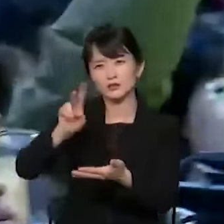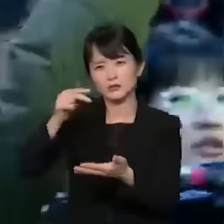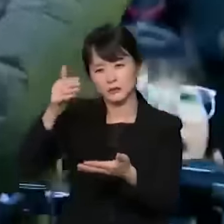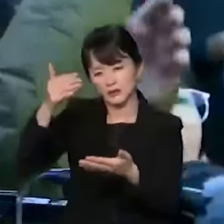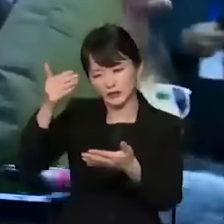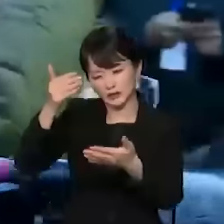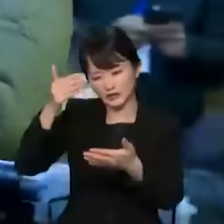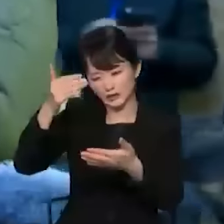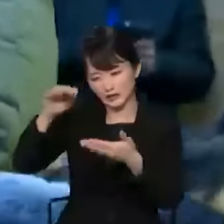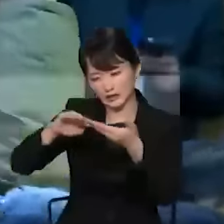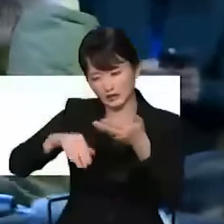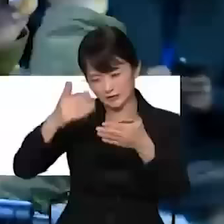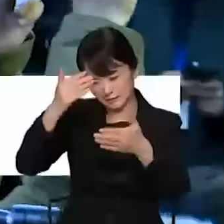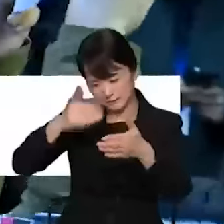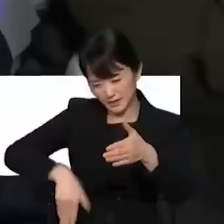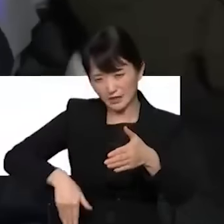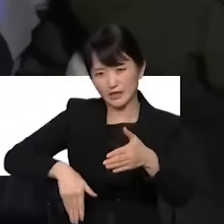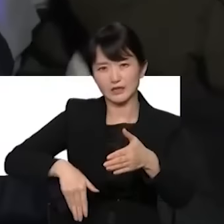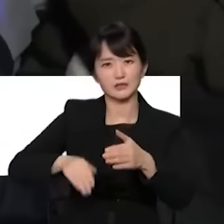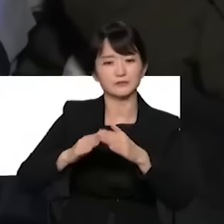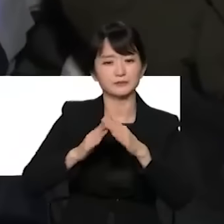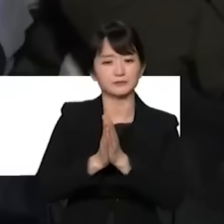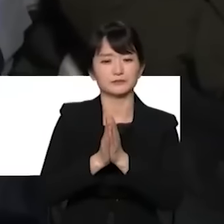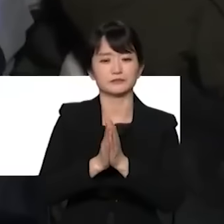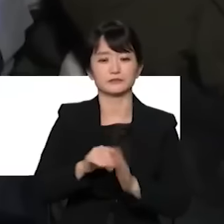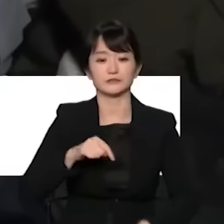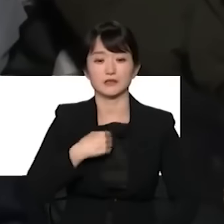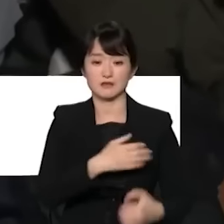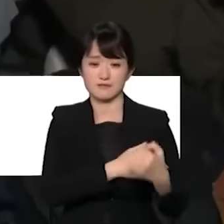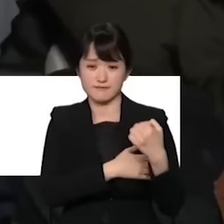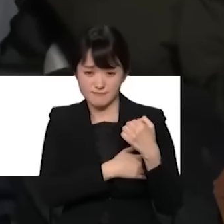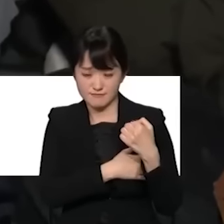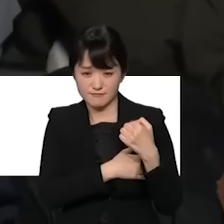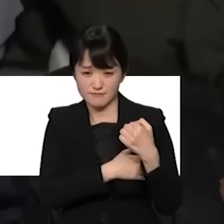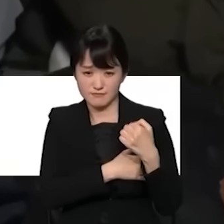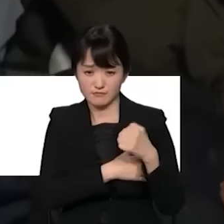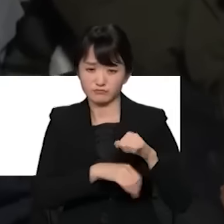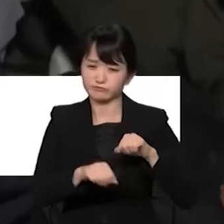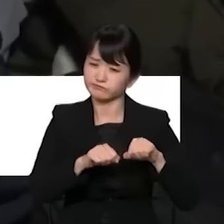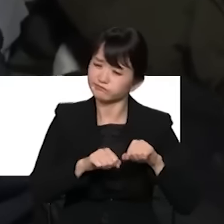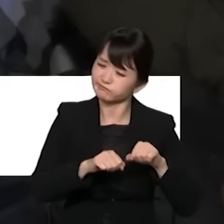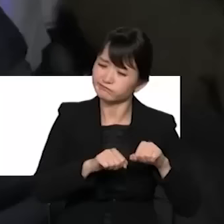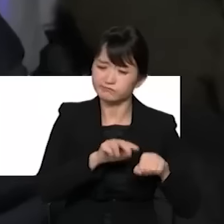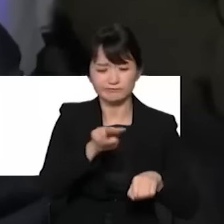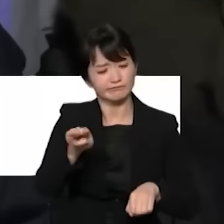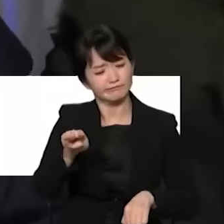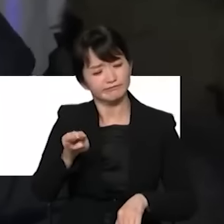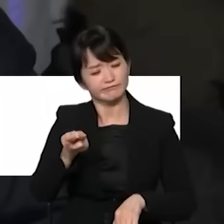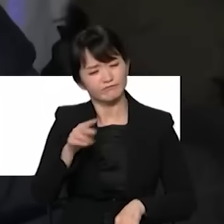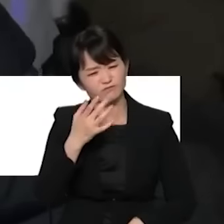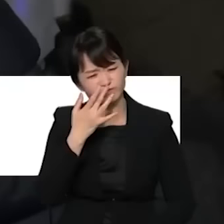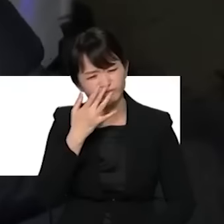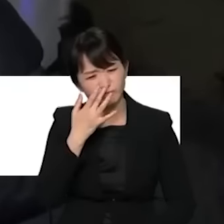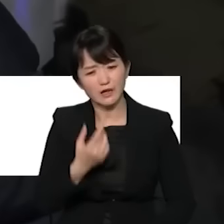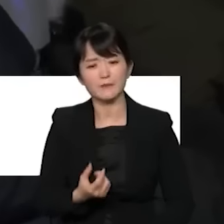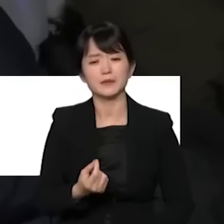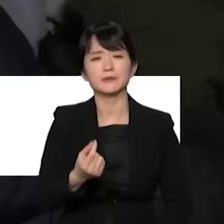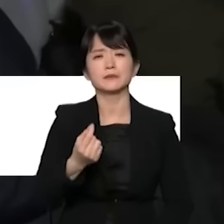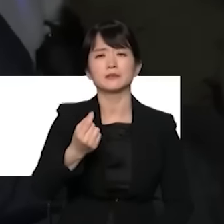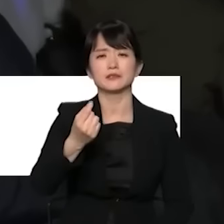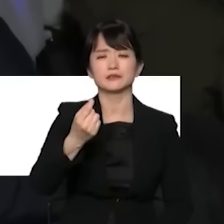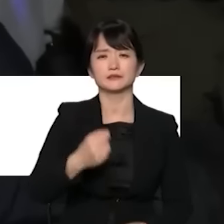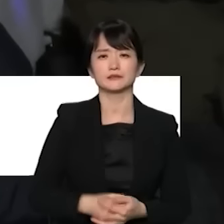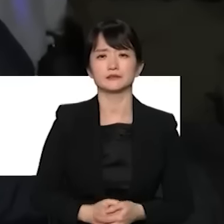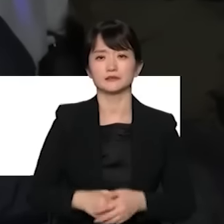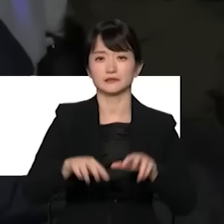폐기됐습니다. 자기네 그 권력을 위해서 이렇게 움직이는 게 솔직히 많이 이해가 안 가요. 지금 하루빨리 한시라도 빨리